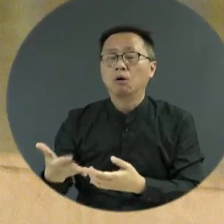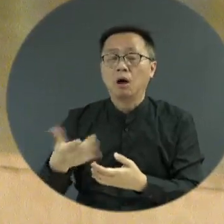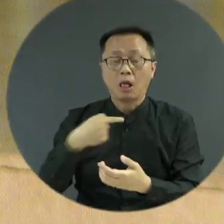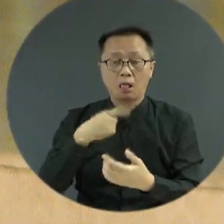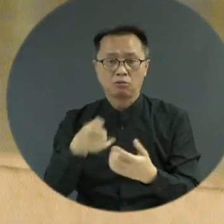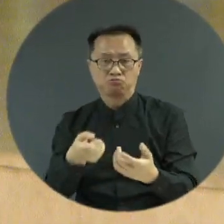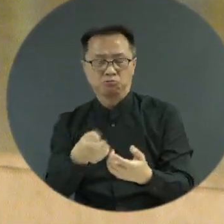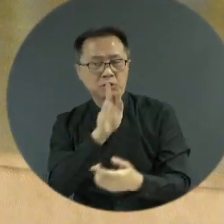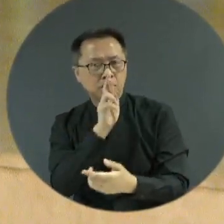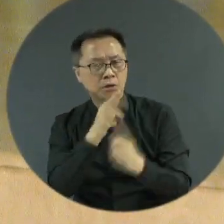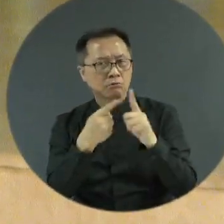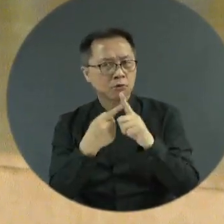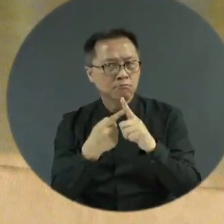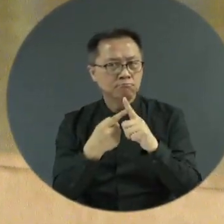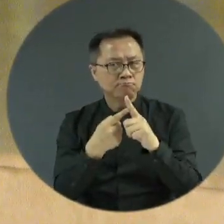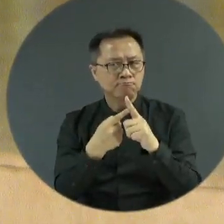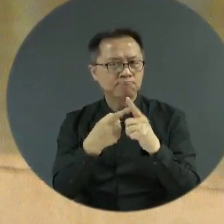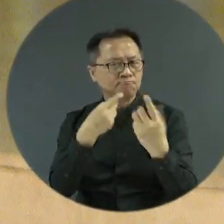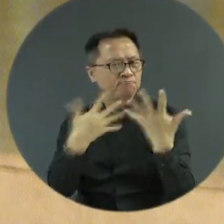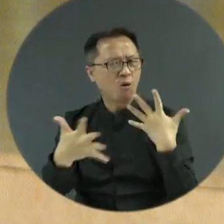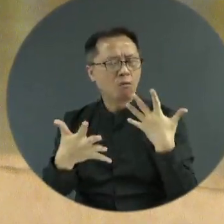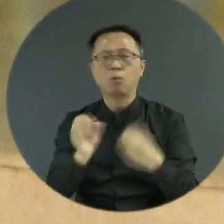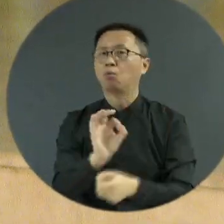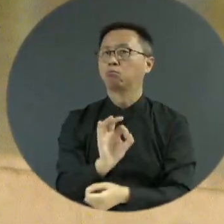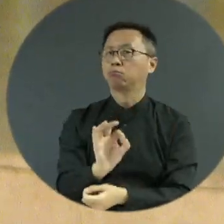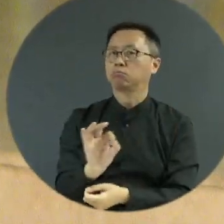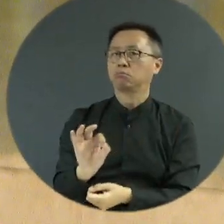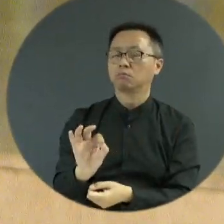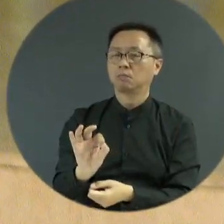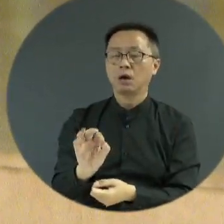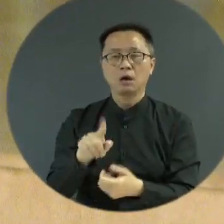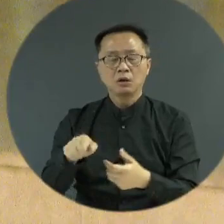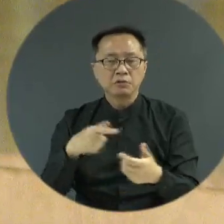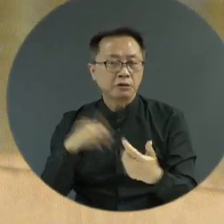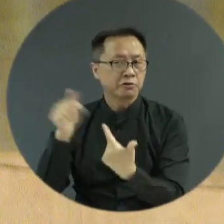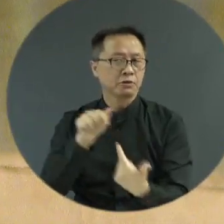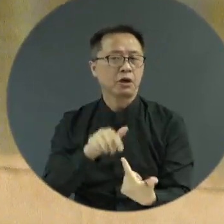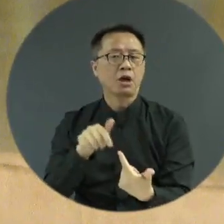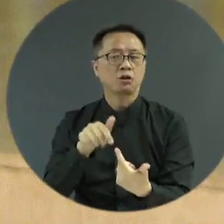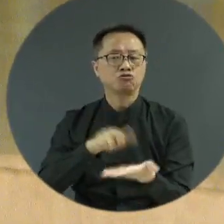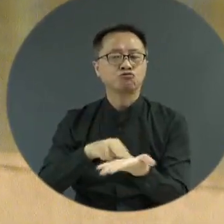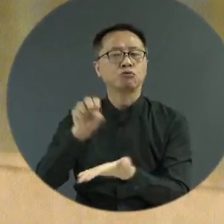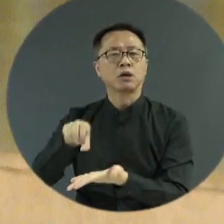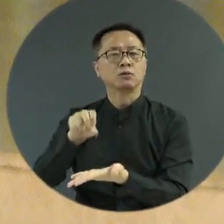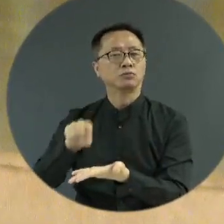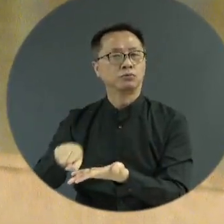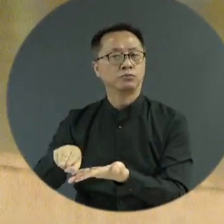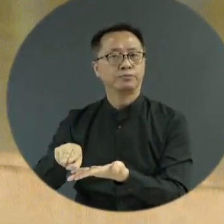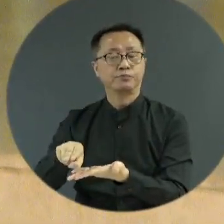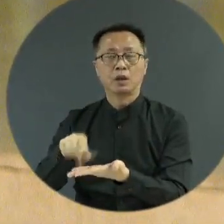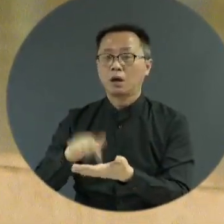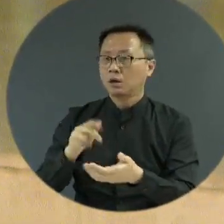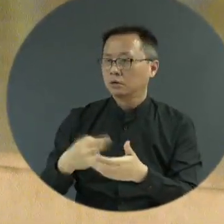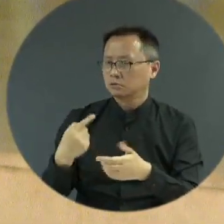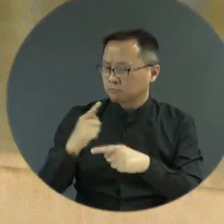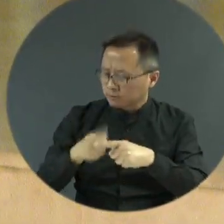个神秘人一直没有回首反击，他继续信赖上主。当我们认